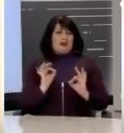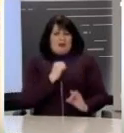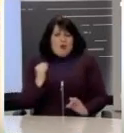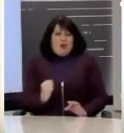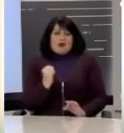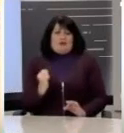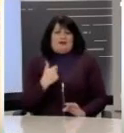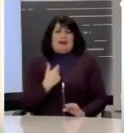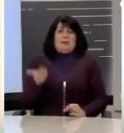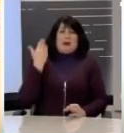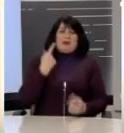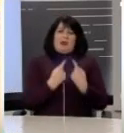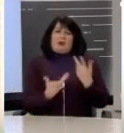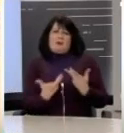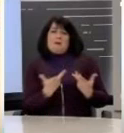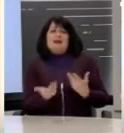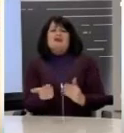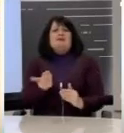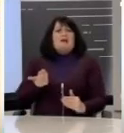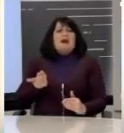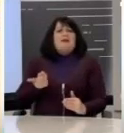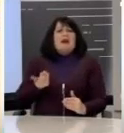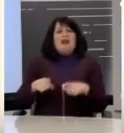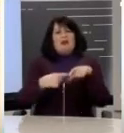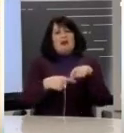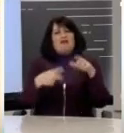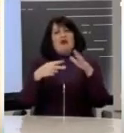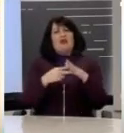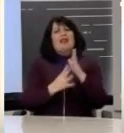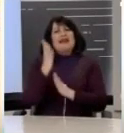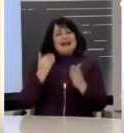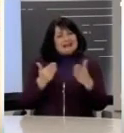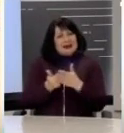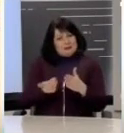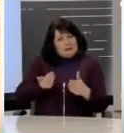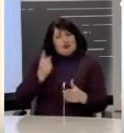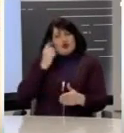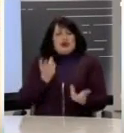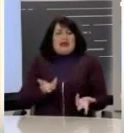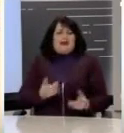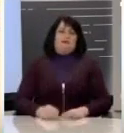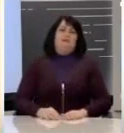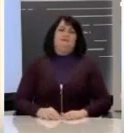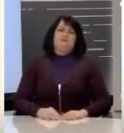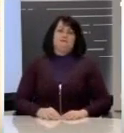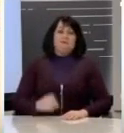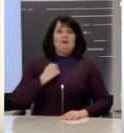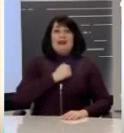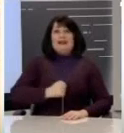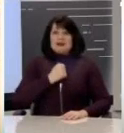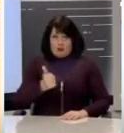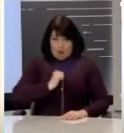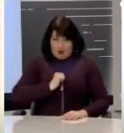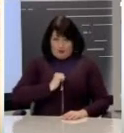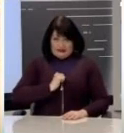διαπραγμάτευση που εσείς κάνατε μέχρι τον Δεκέμβριο του 2014. Δυστυχώς δεν διαπραγματευόμαστε μόνοι